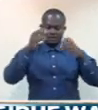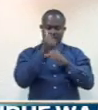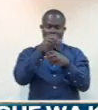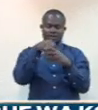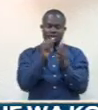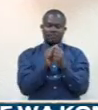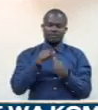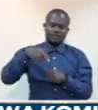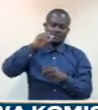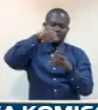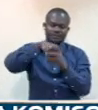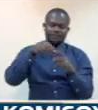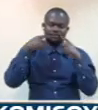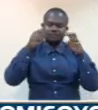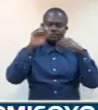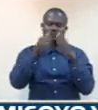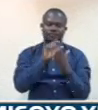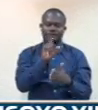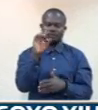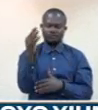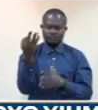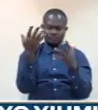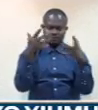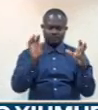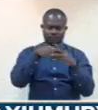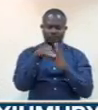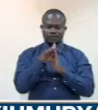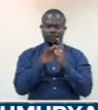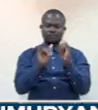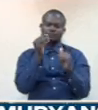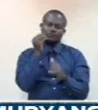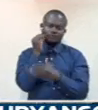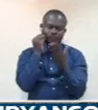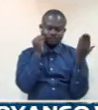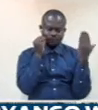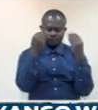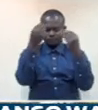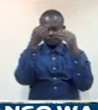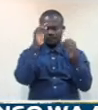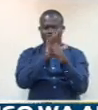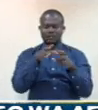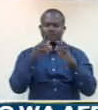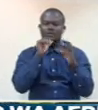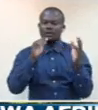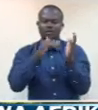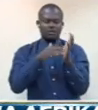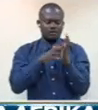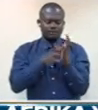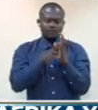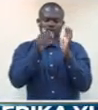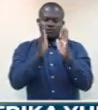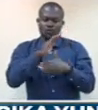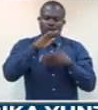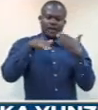abawukoreramo n'abawugenda bavuga ko ibyumweru bitatu bamaze bari muri gahunda yaguma mu rugo byabahaye isomo ku buryo batazongera kujenjekera uwo ari we